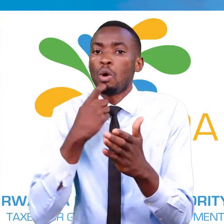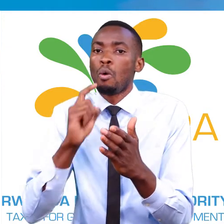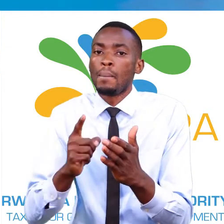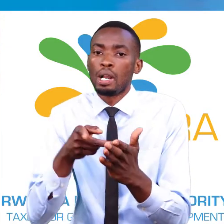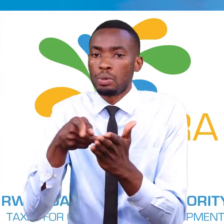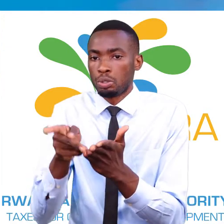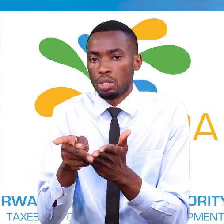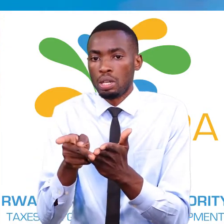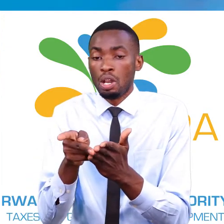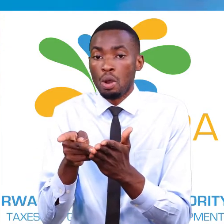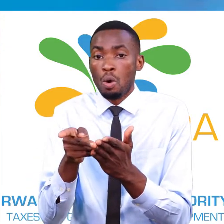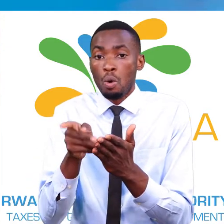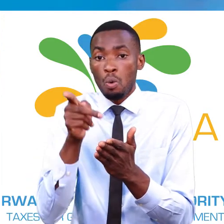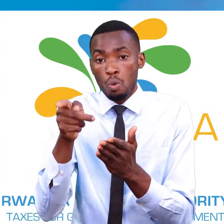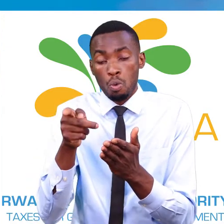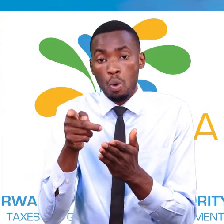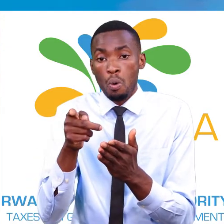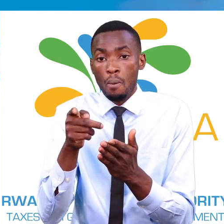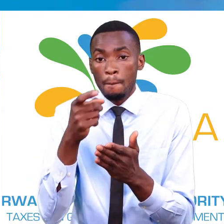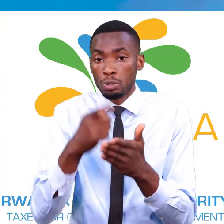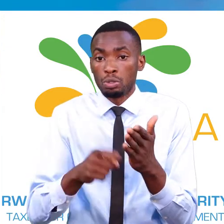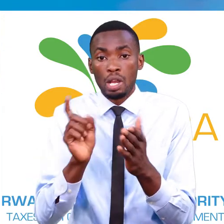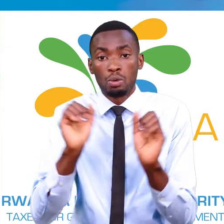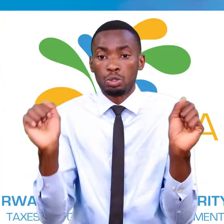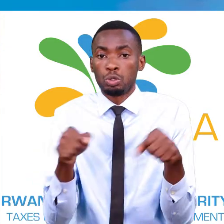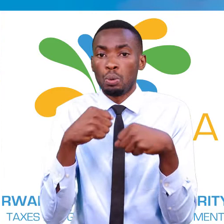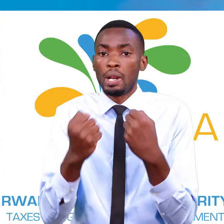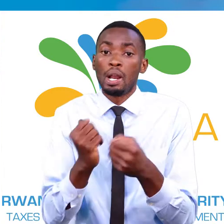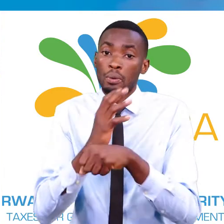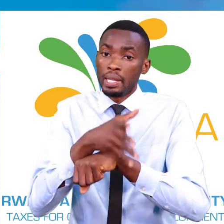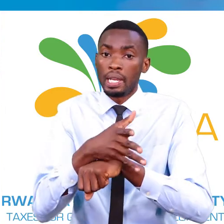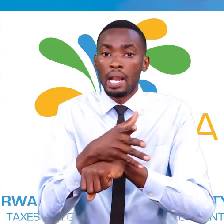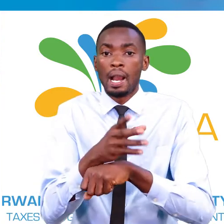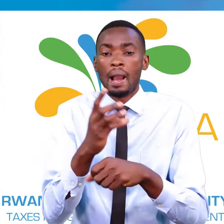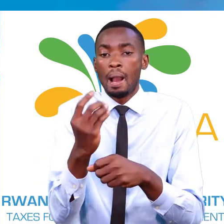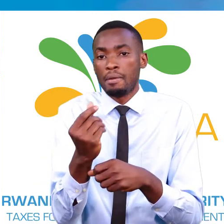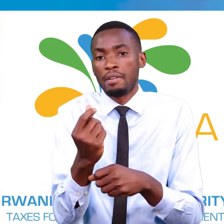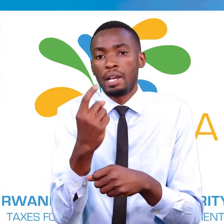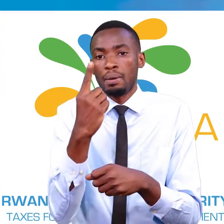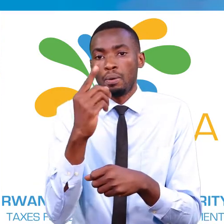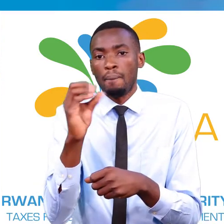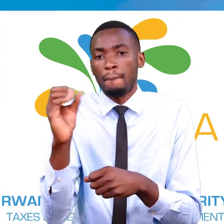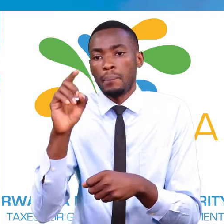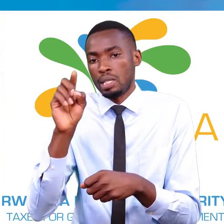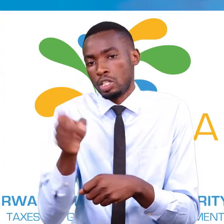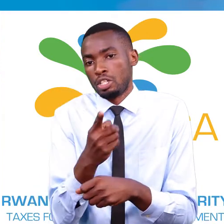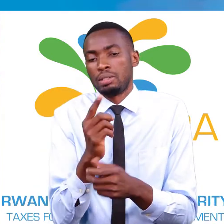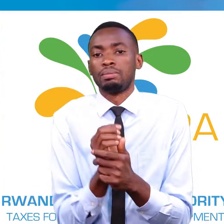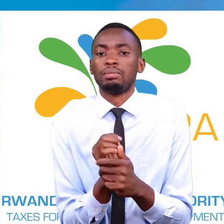misoro y'inzego z'ibanze iryo 10% ntabwo ujya rirenga 100% niyo maximum niyo mubare